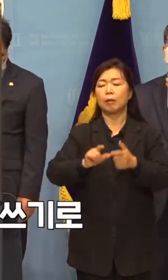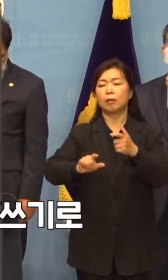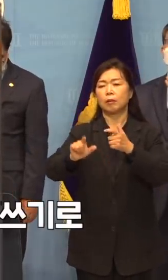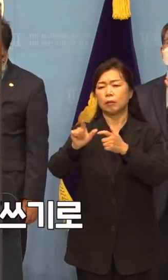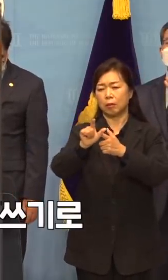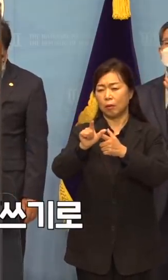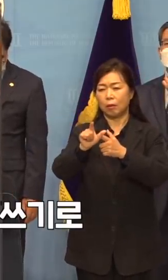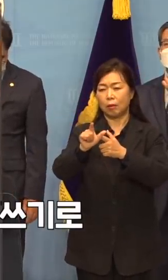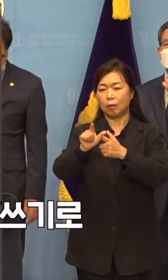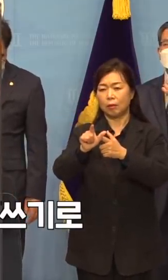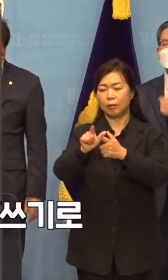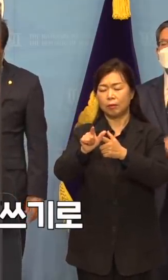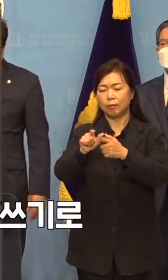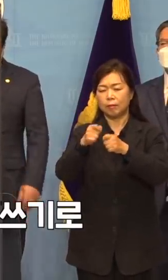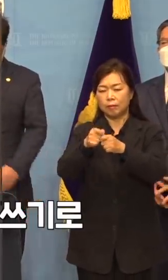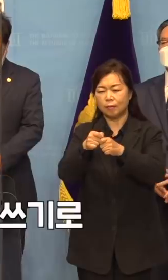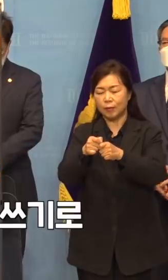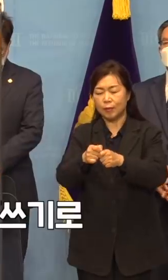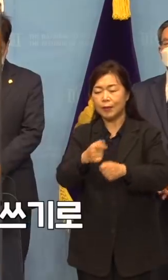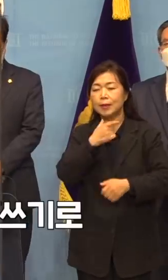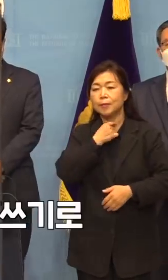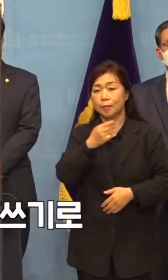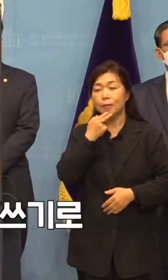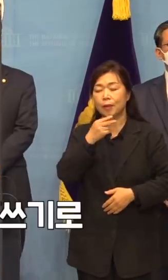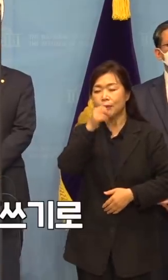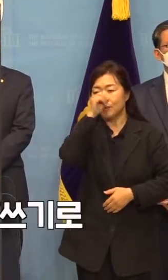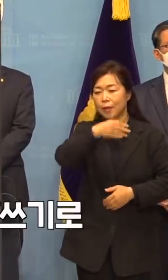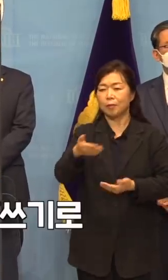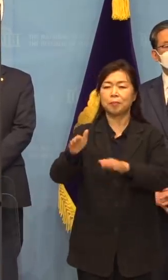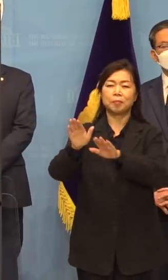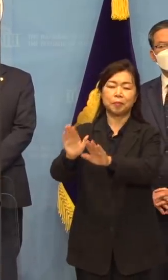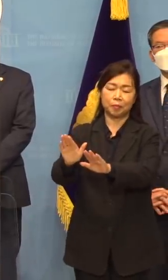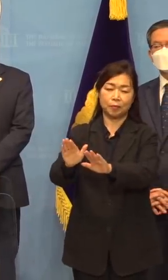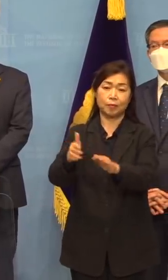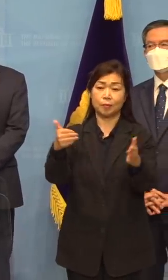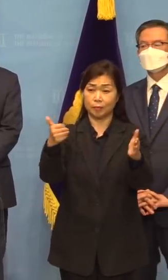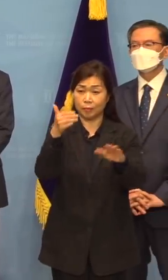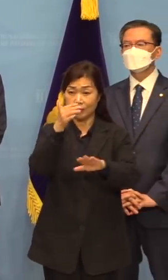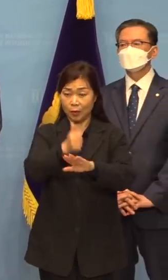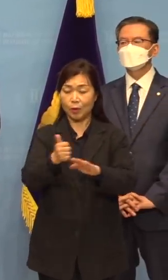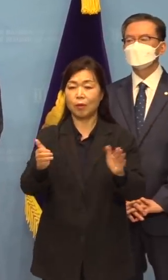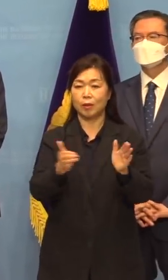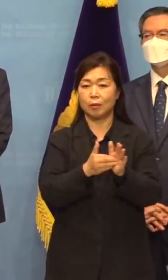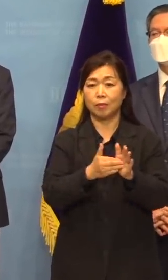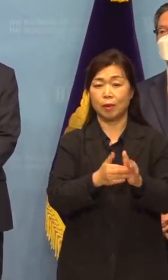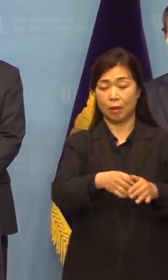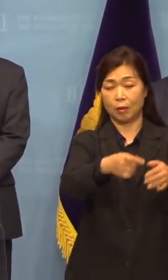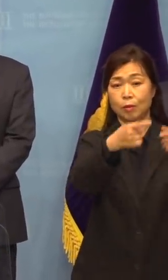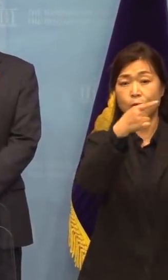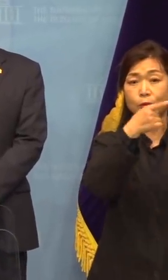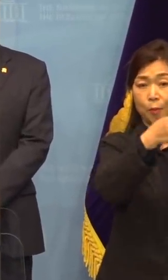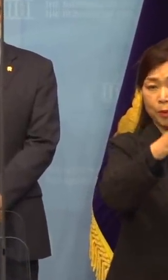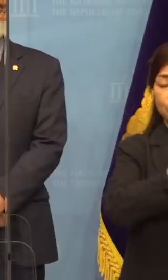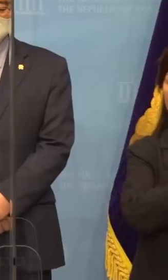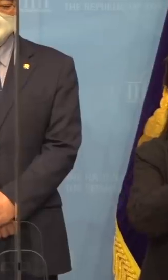이상 규명하지 않기로 결론을 내렸습니다. 첫 번째